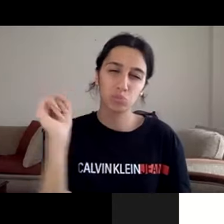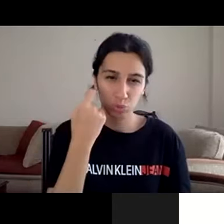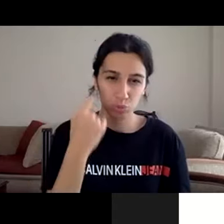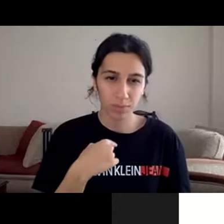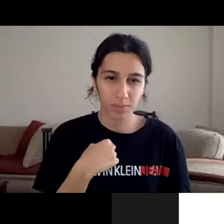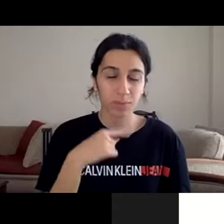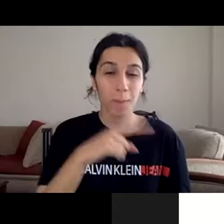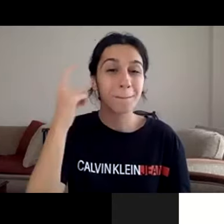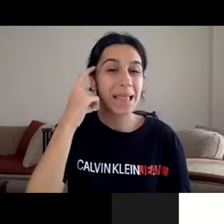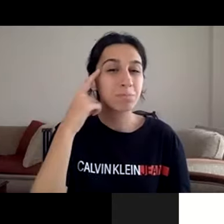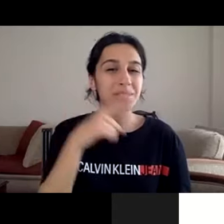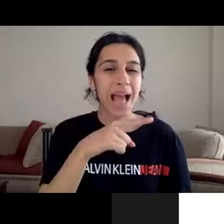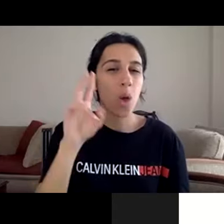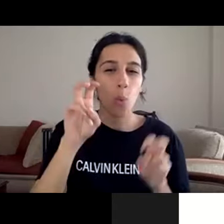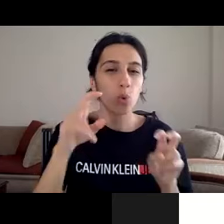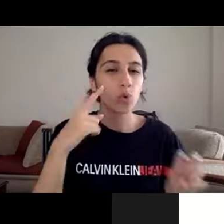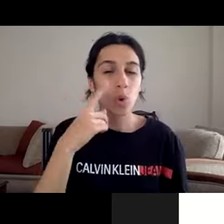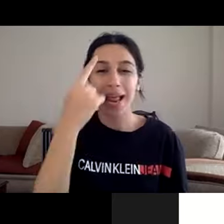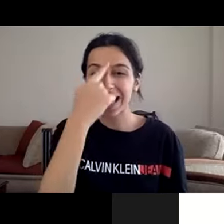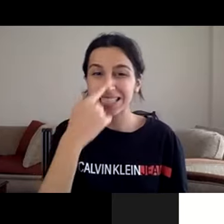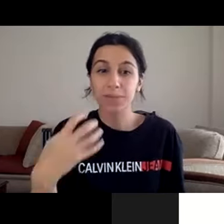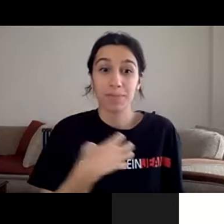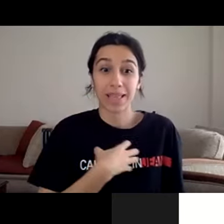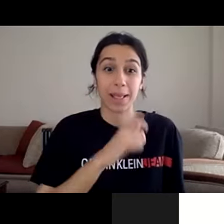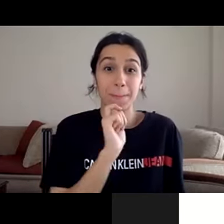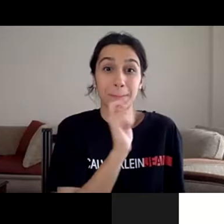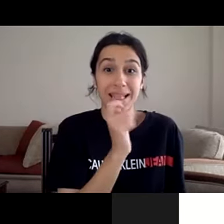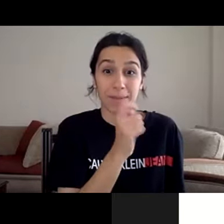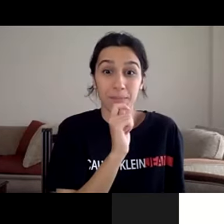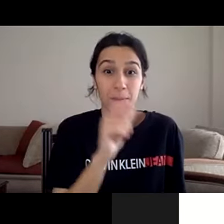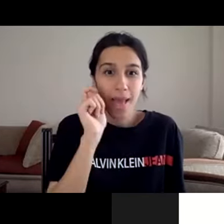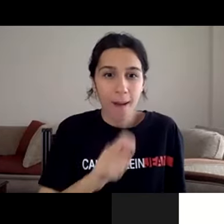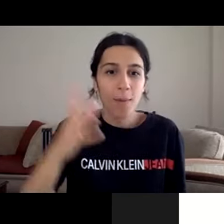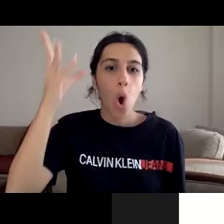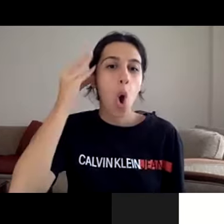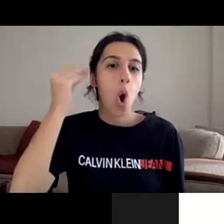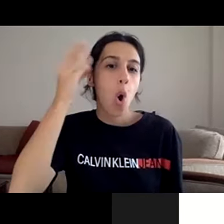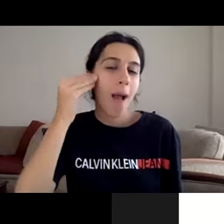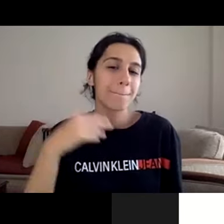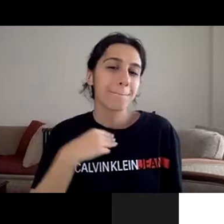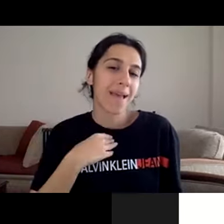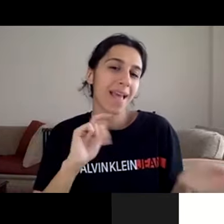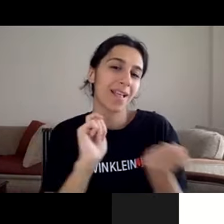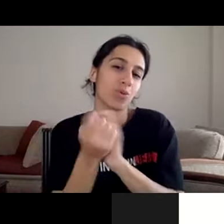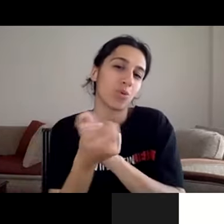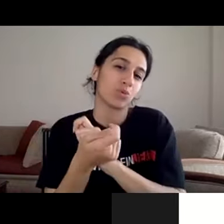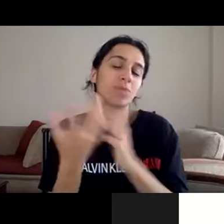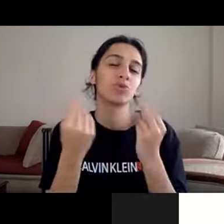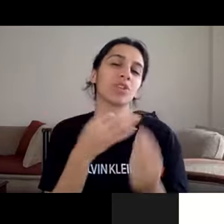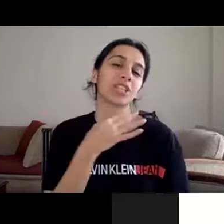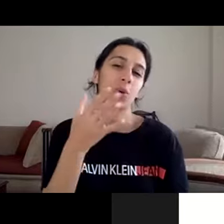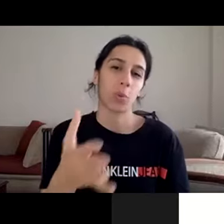bilimsel şeyleri, resimleri kendimce betimleyip öğrenme şekline dönüştürmek istiyorum. Çok